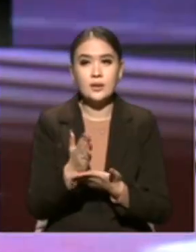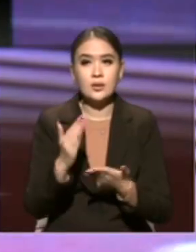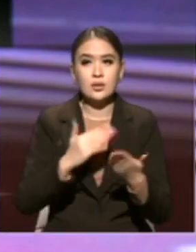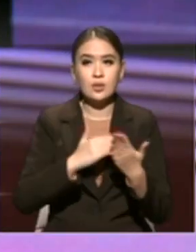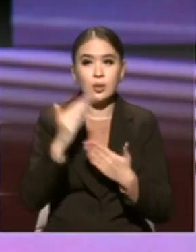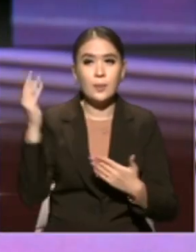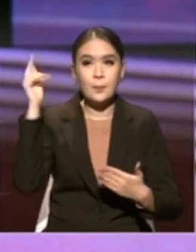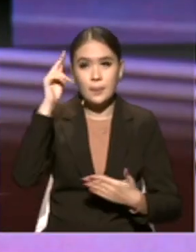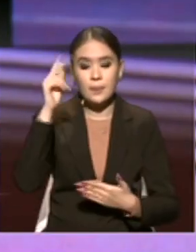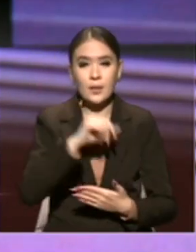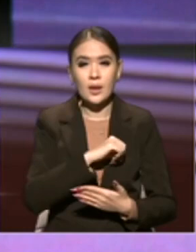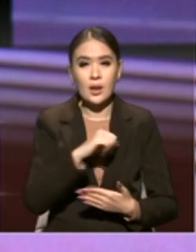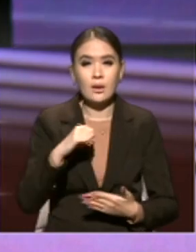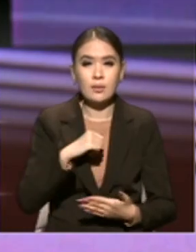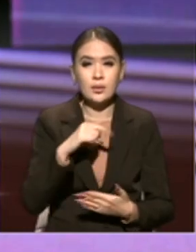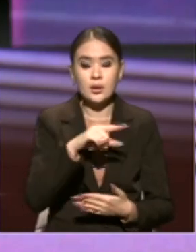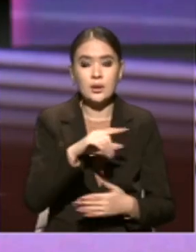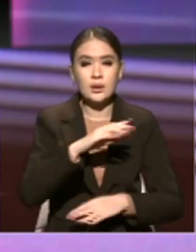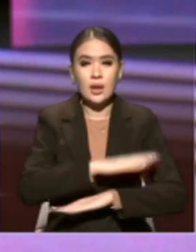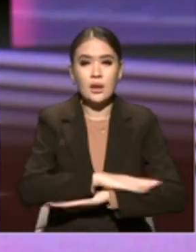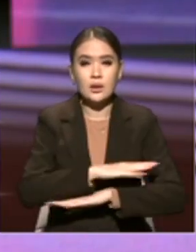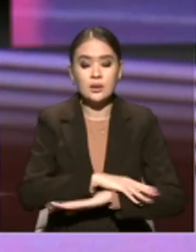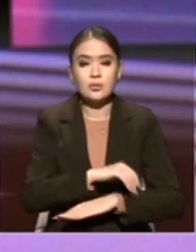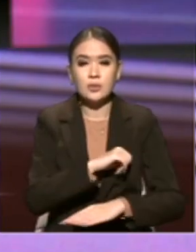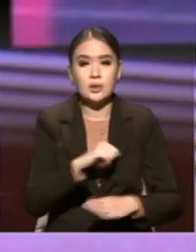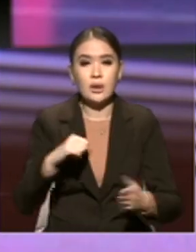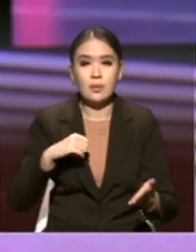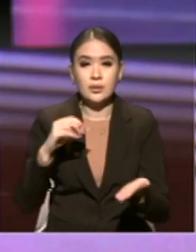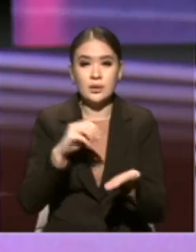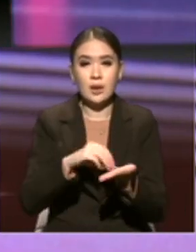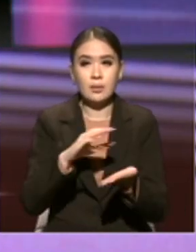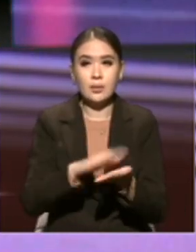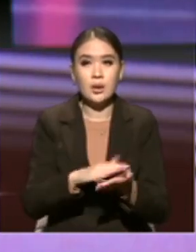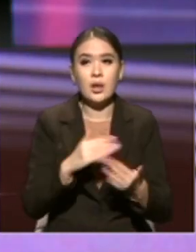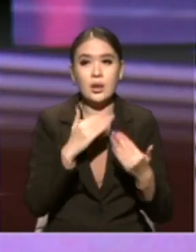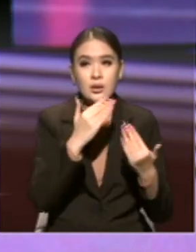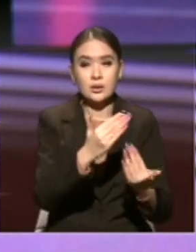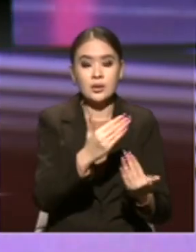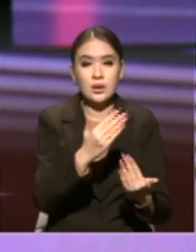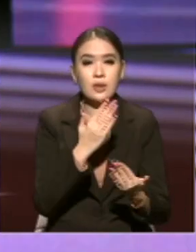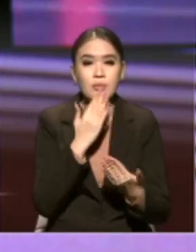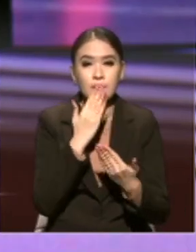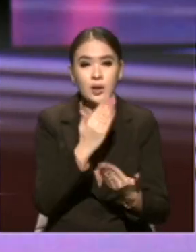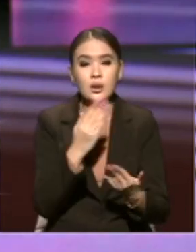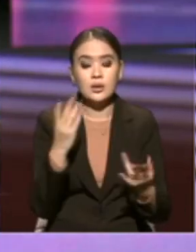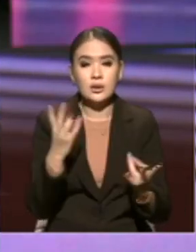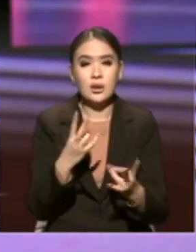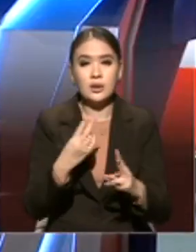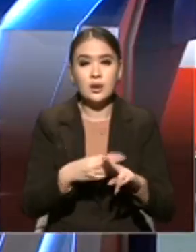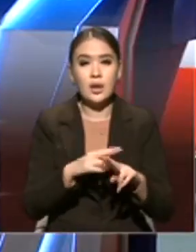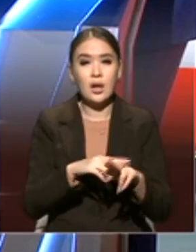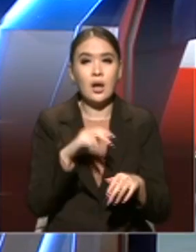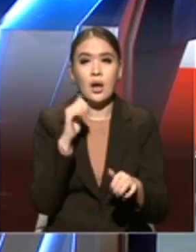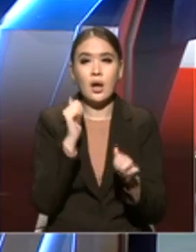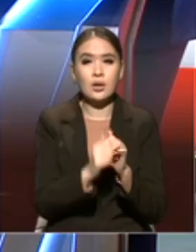оқу орындары өздері реттеп отырады бұның тәртібін. Сондықтан осы кісілердің өздерінің орташа университет әрқалай. Иә.